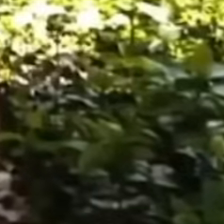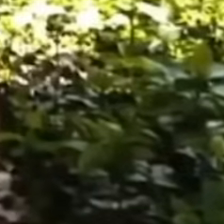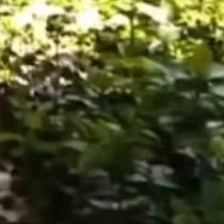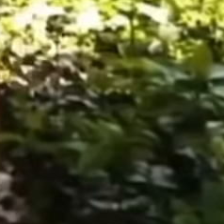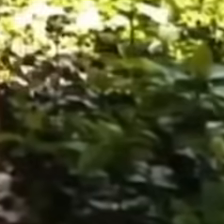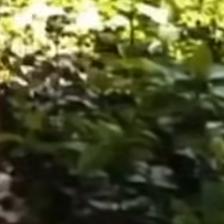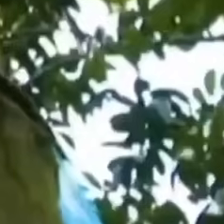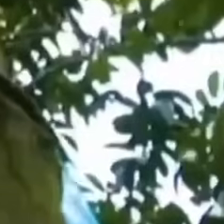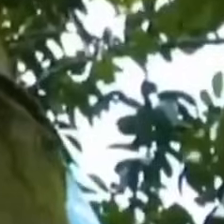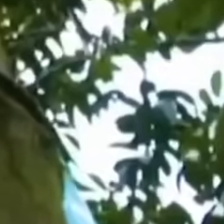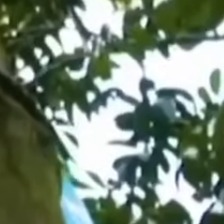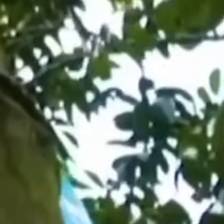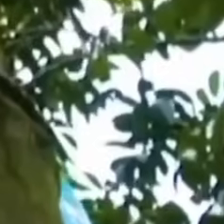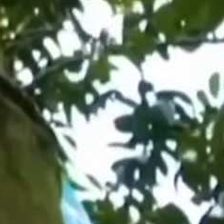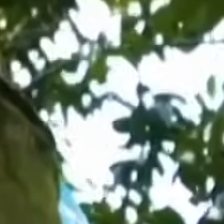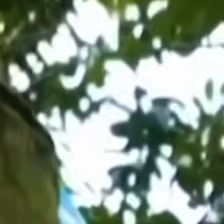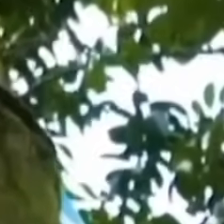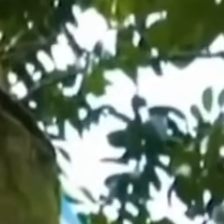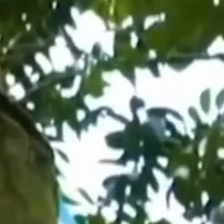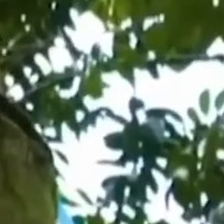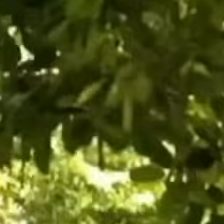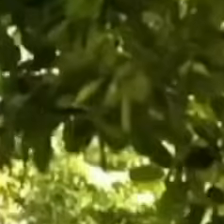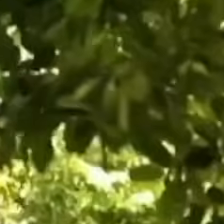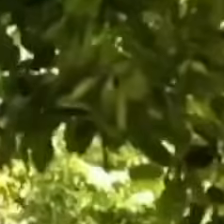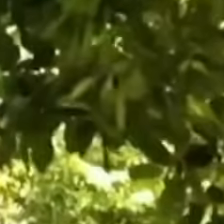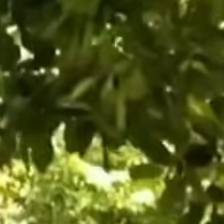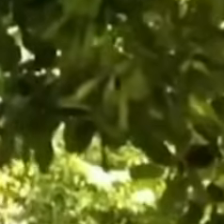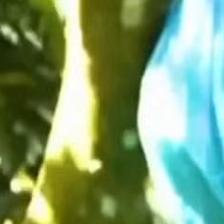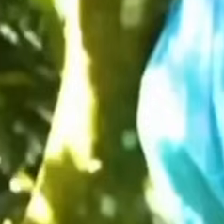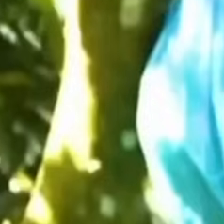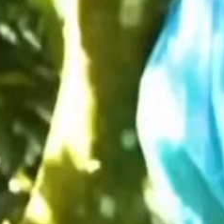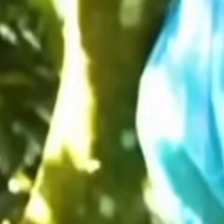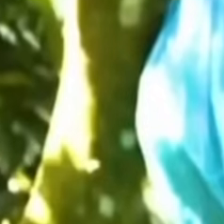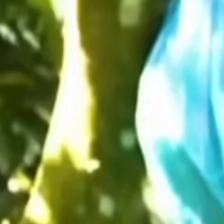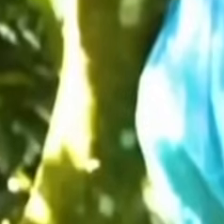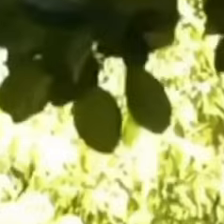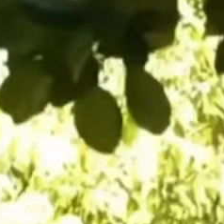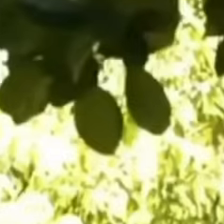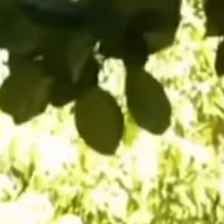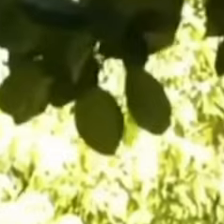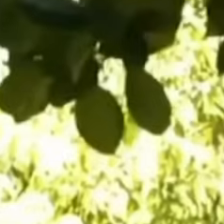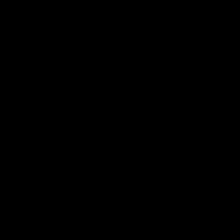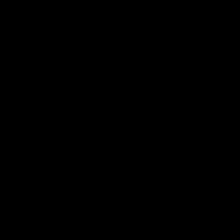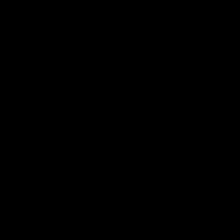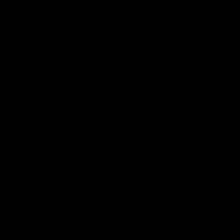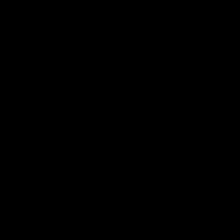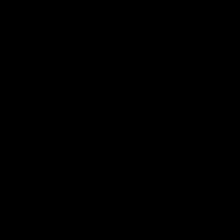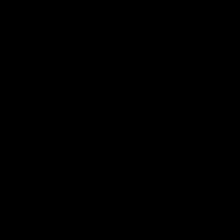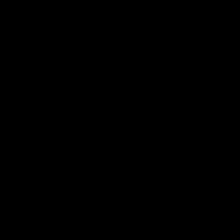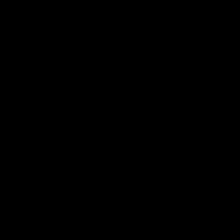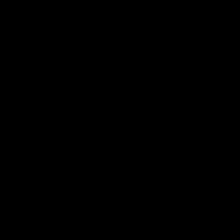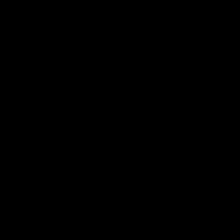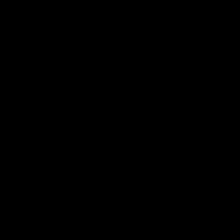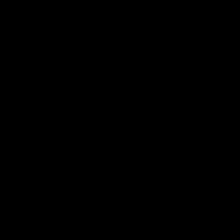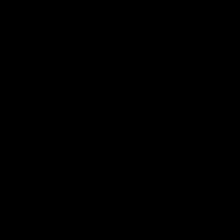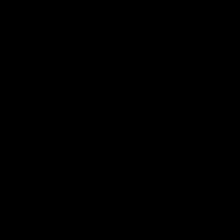Langka tulad daw mga langkang nahaharvest sa farm na ito sa Davao City. Maliban kasi sa matatamis na mga bunga nito, ang ilang mga langka kahiganti ang